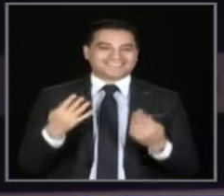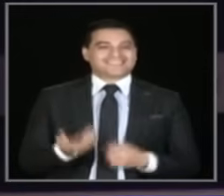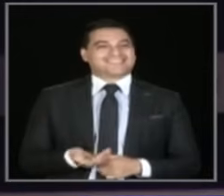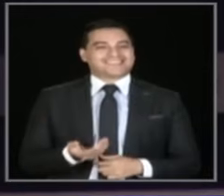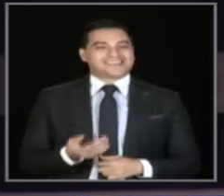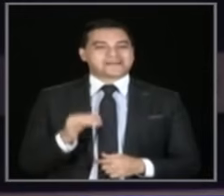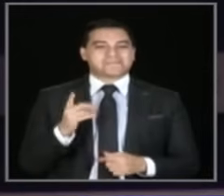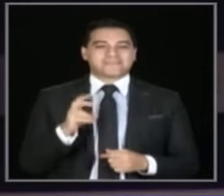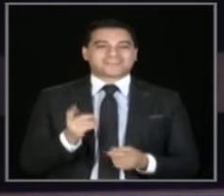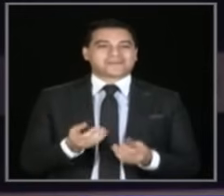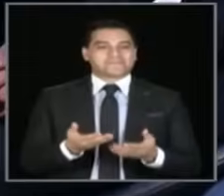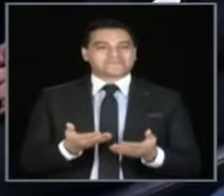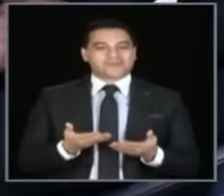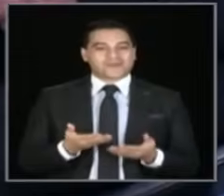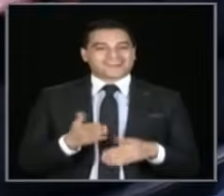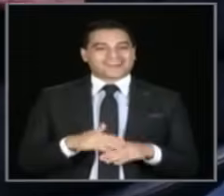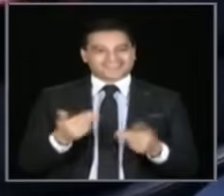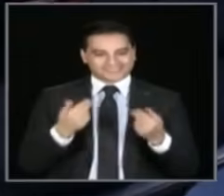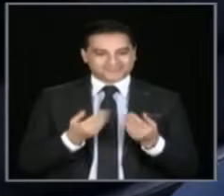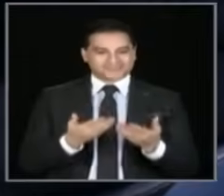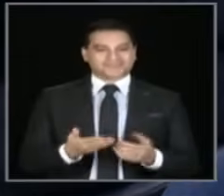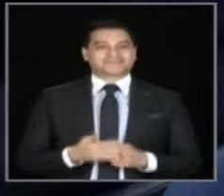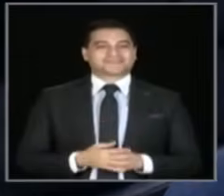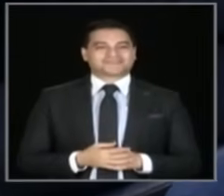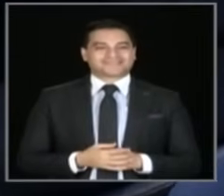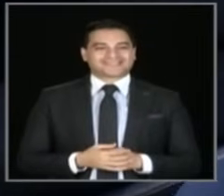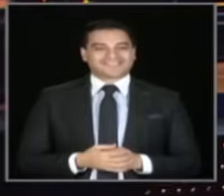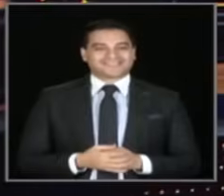منا منورانا في الاستوديو. منورك